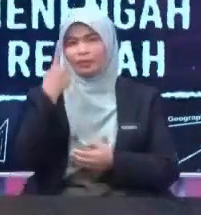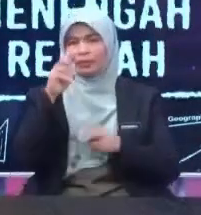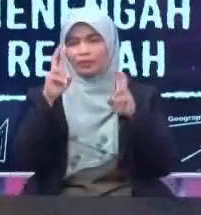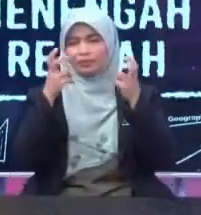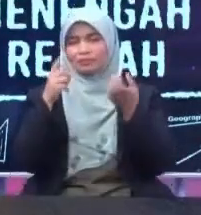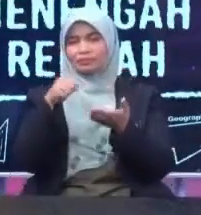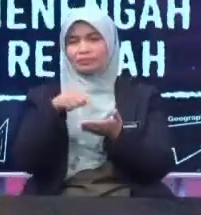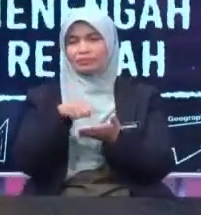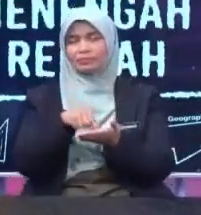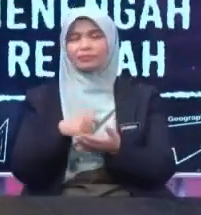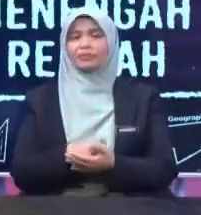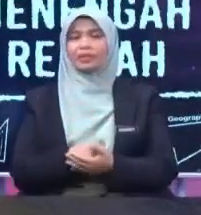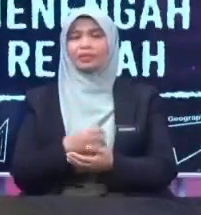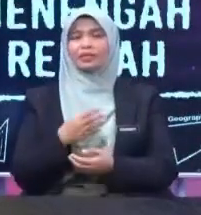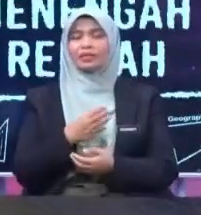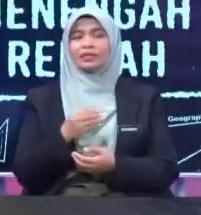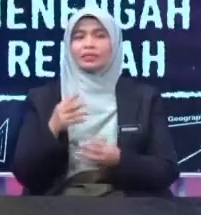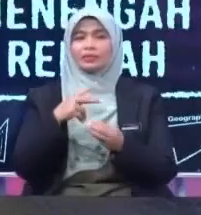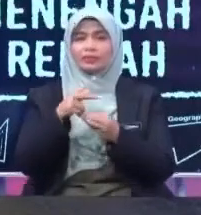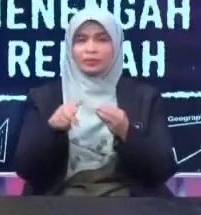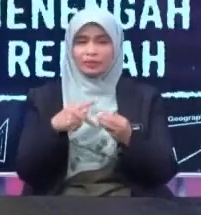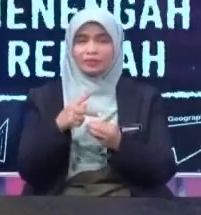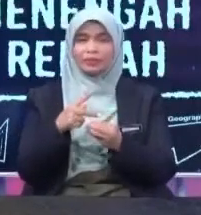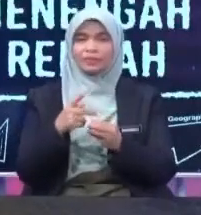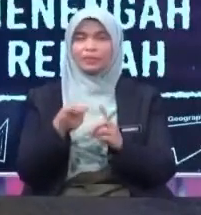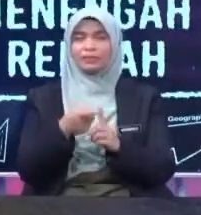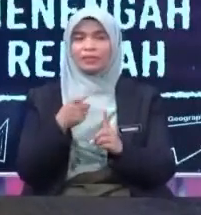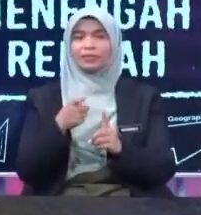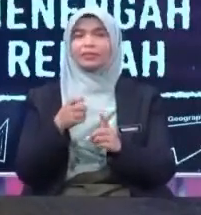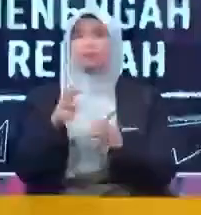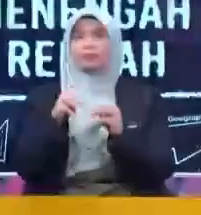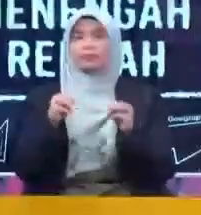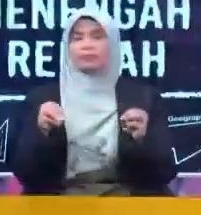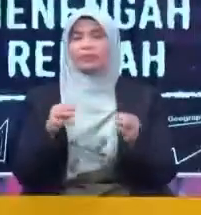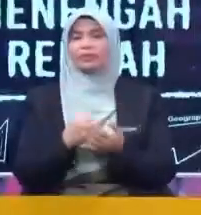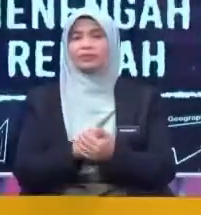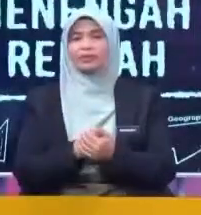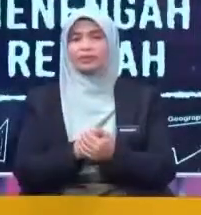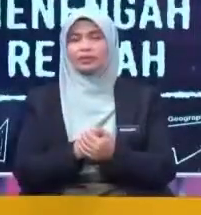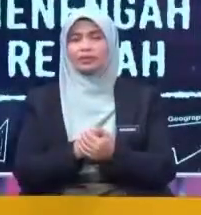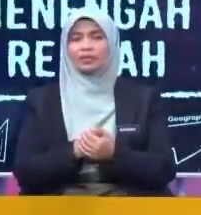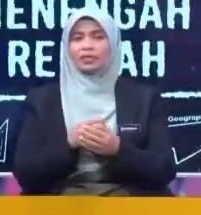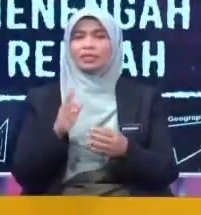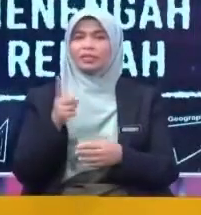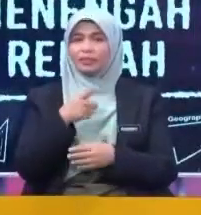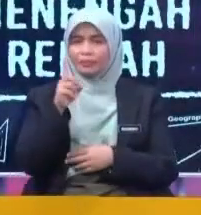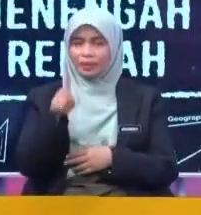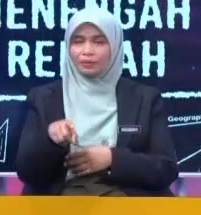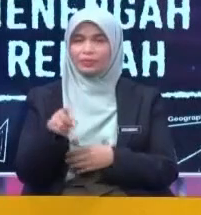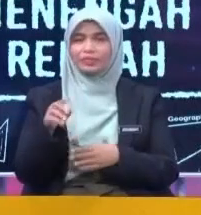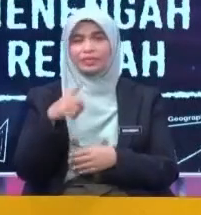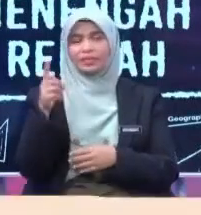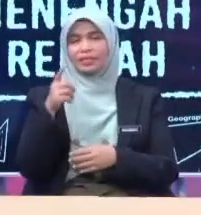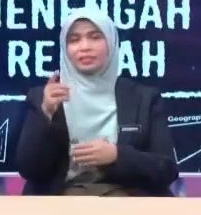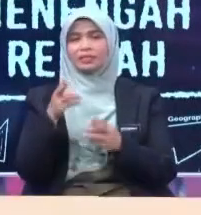ini Ustazah, ya. Untuk topik pada hari ini dan itu kesimpulan daripada murid. Sekarang ni kesimpulan yang Ustazah boleh buat, kita perlu sentiasa berusaha bersungguh-sungguh